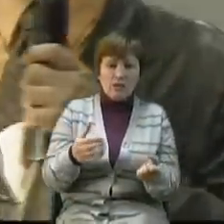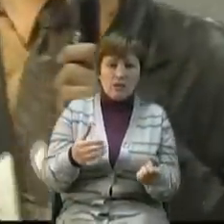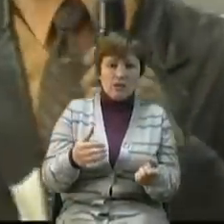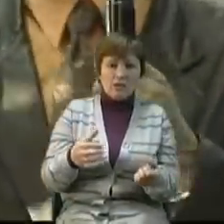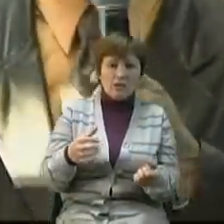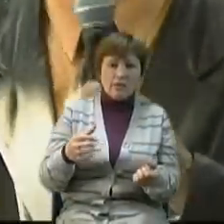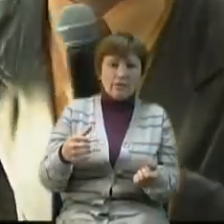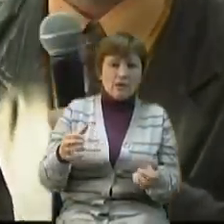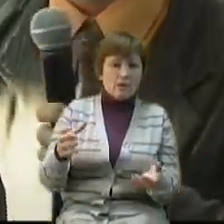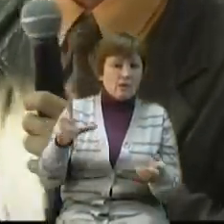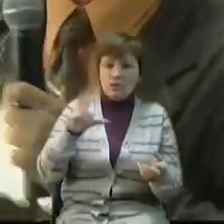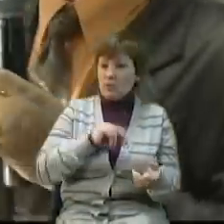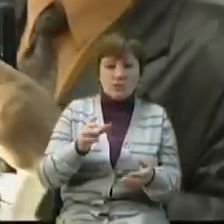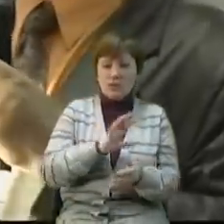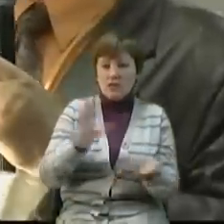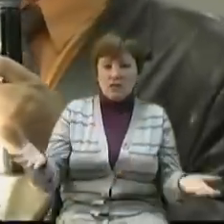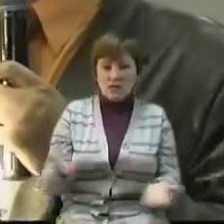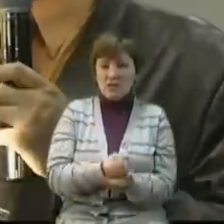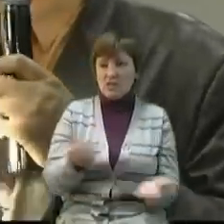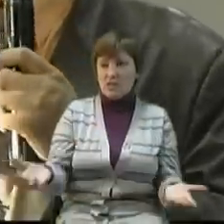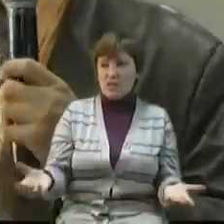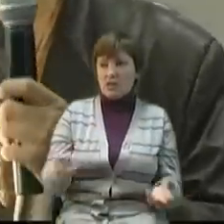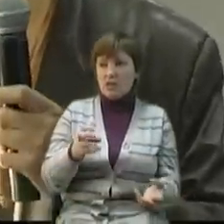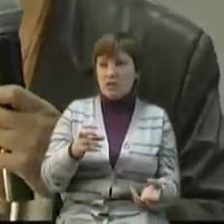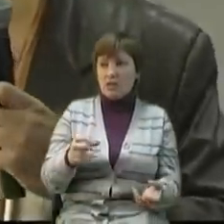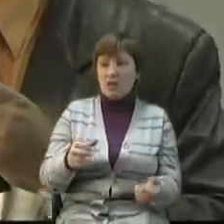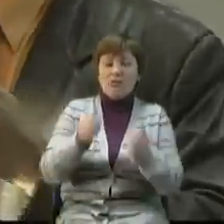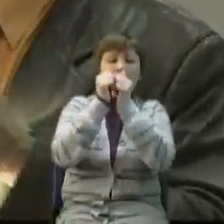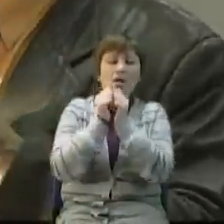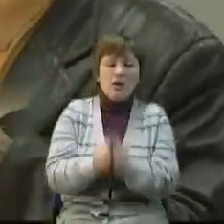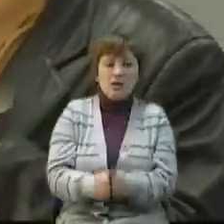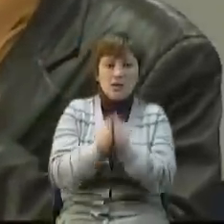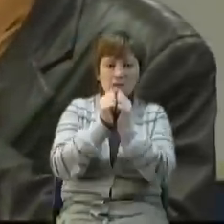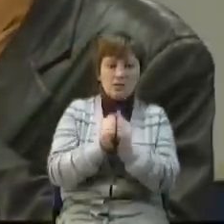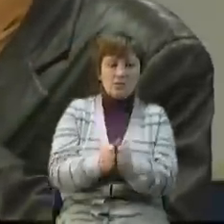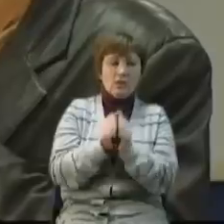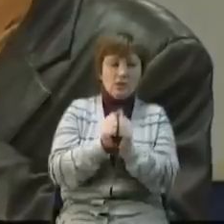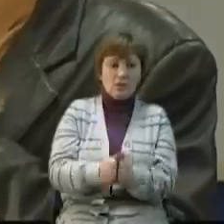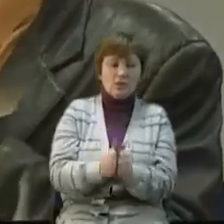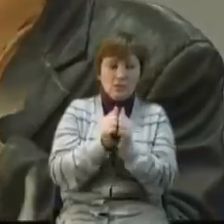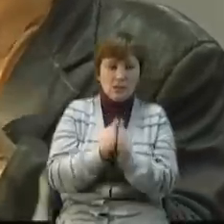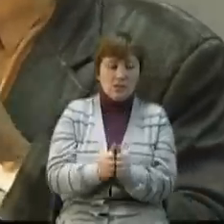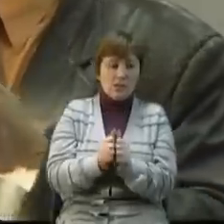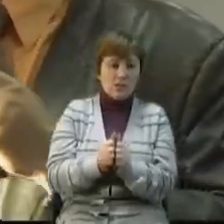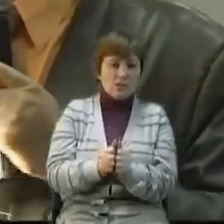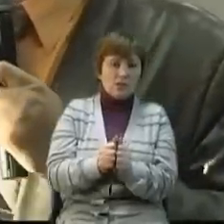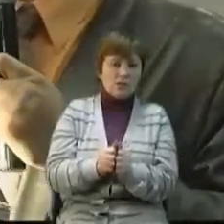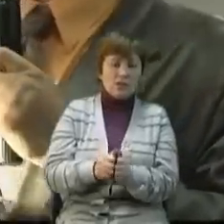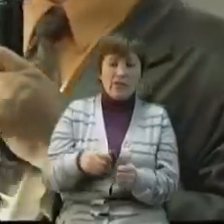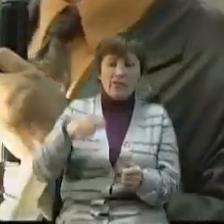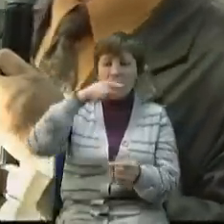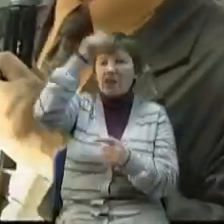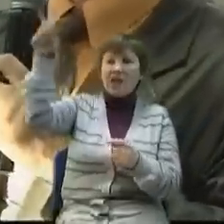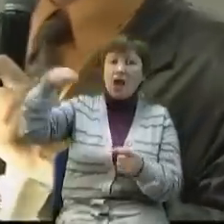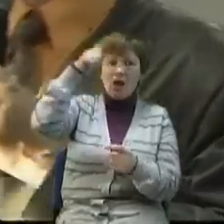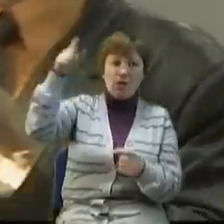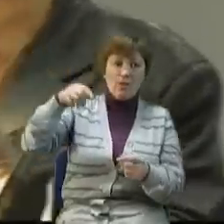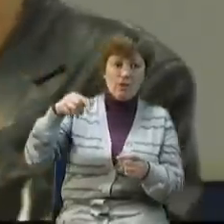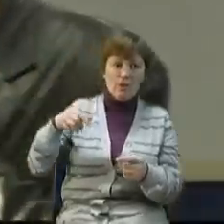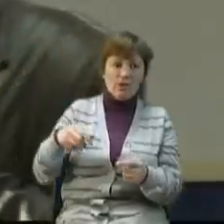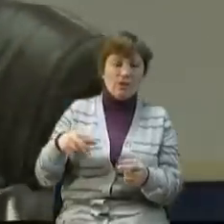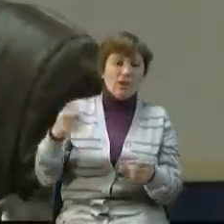выбрался, дочку не нашли, и объявили молиться, начали летать вертолеты, объявили